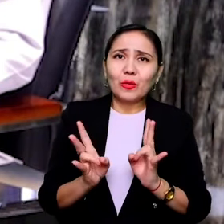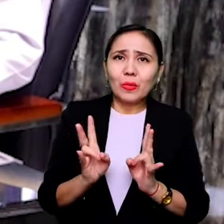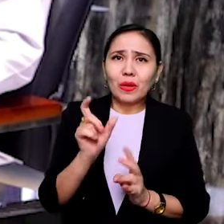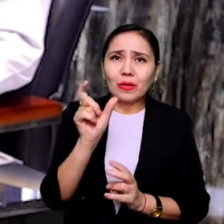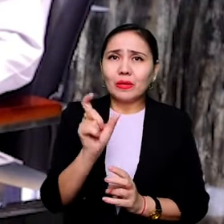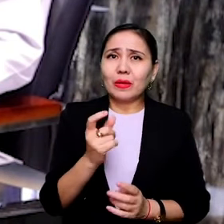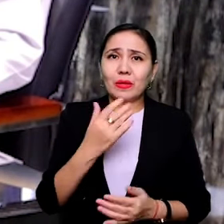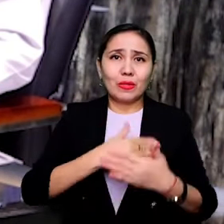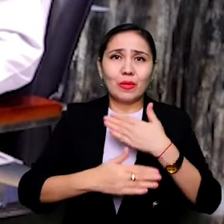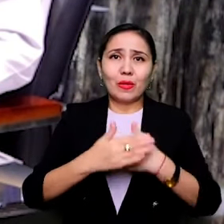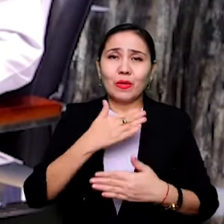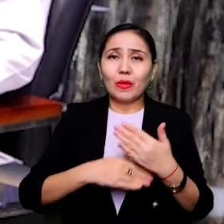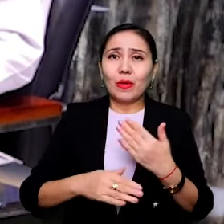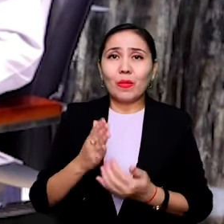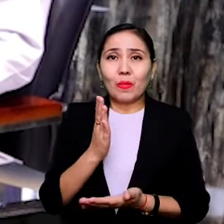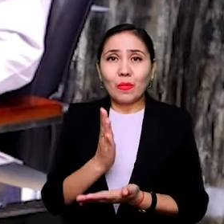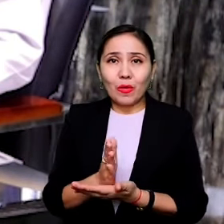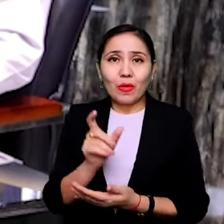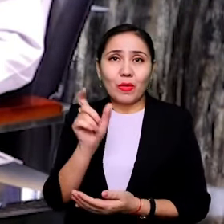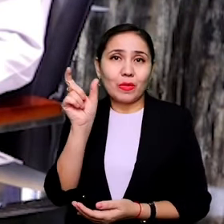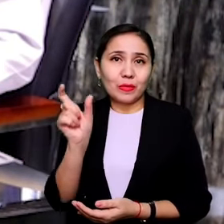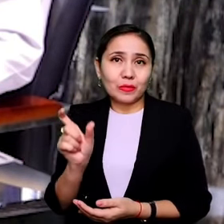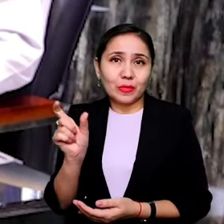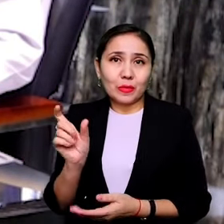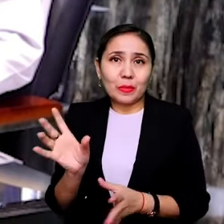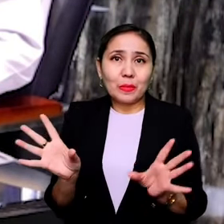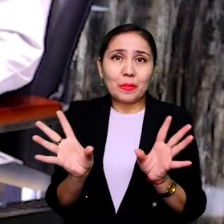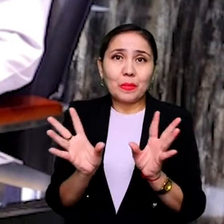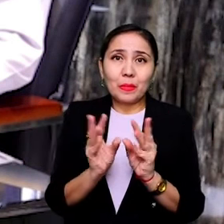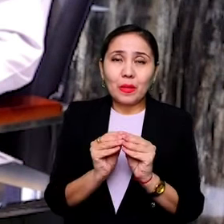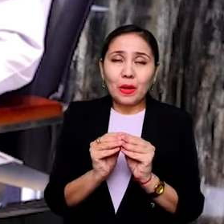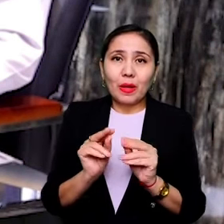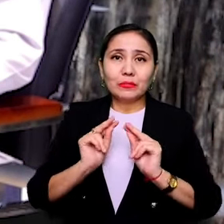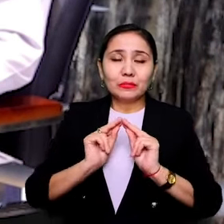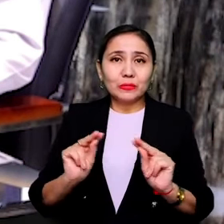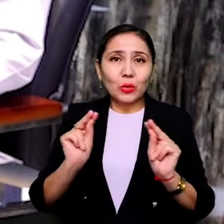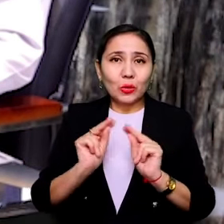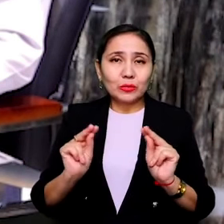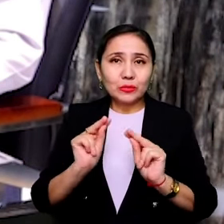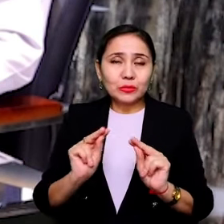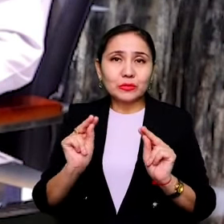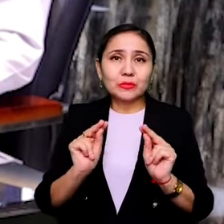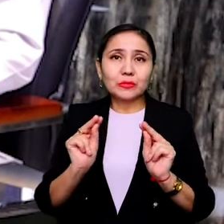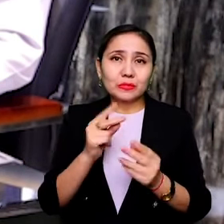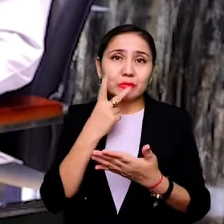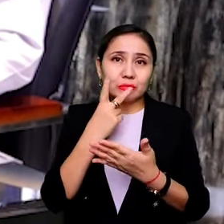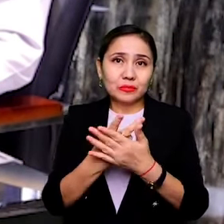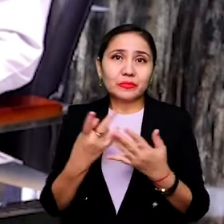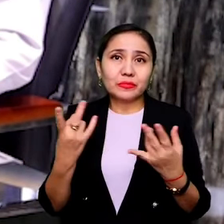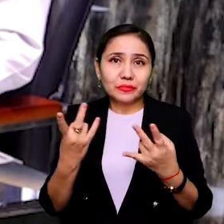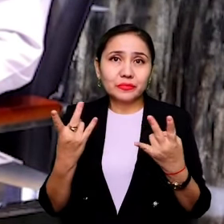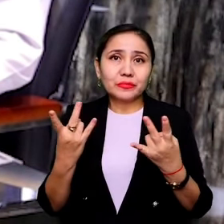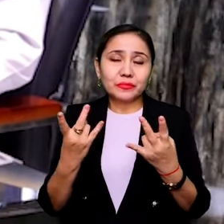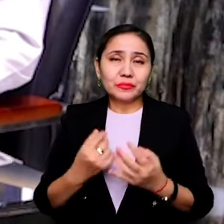ya'ni nogironligi bo'lgan normal odamlar bilan qo'shib o'qitish masalasini ko'rib chiqish